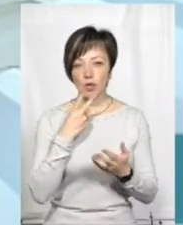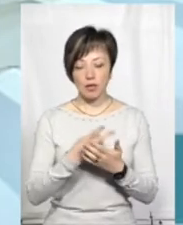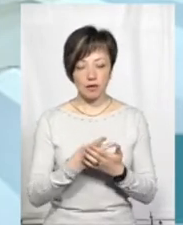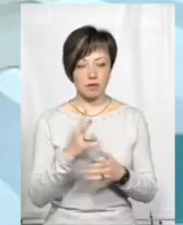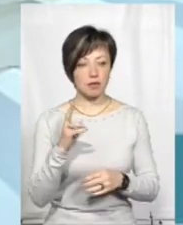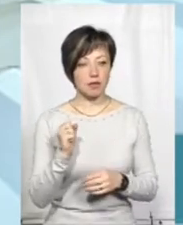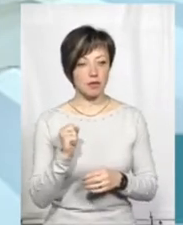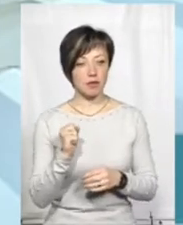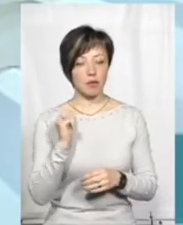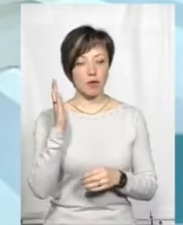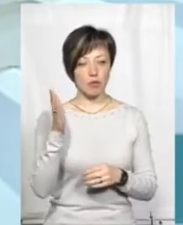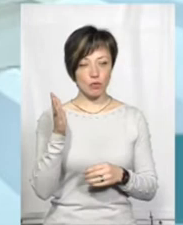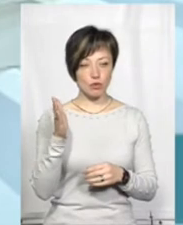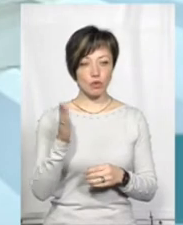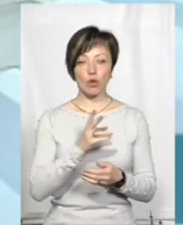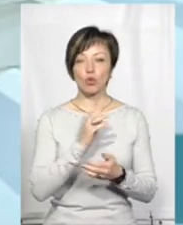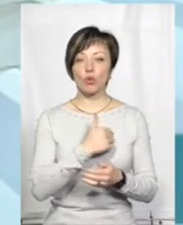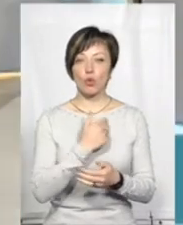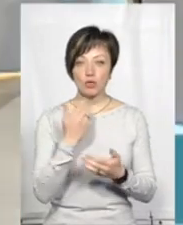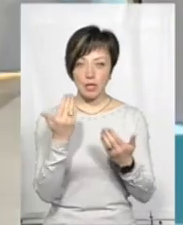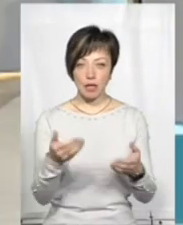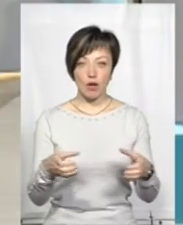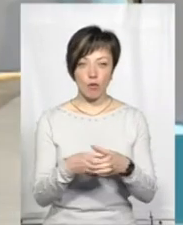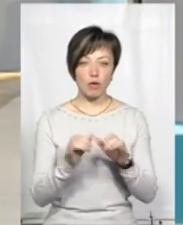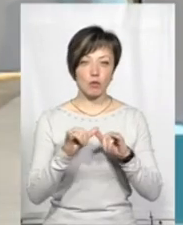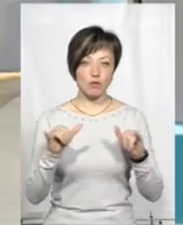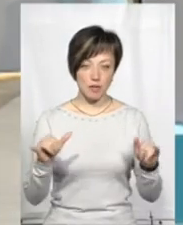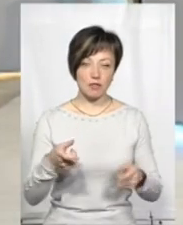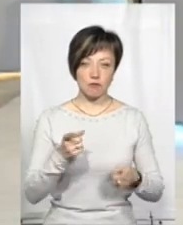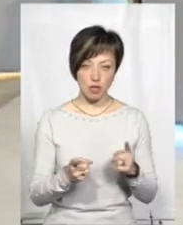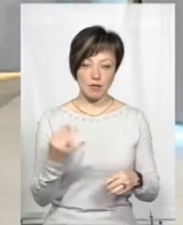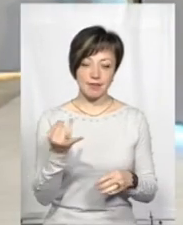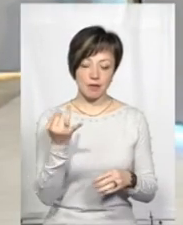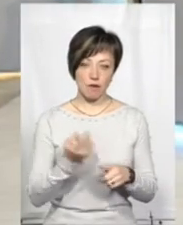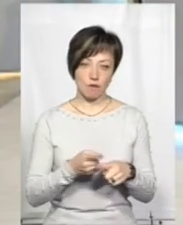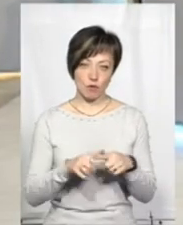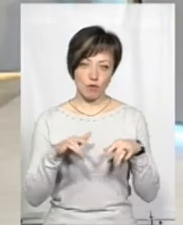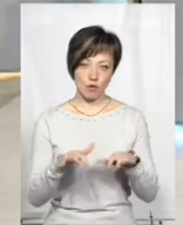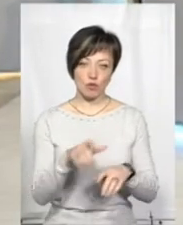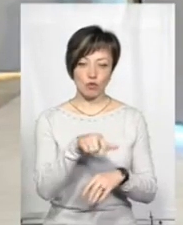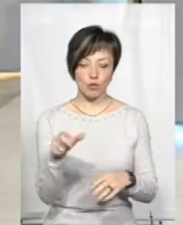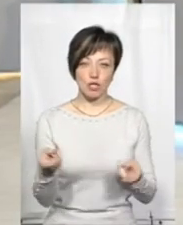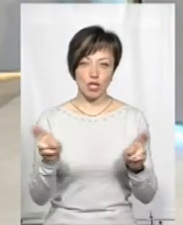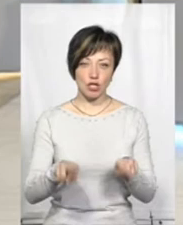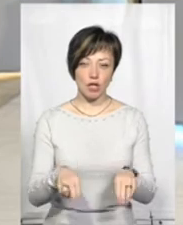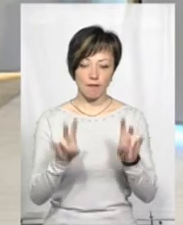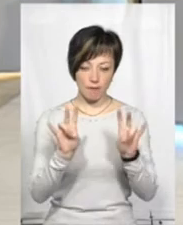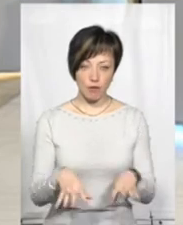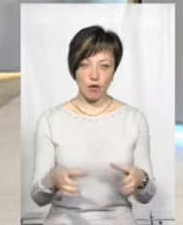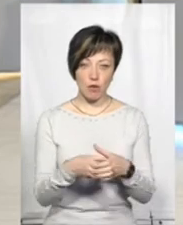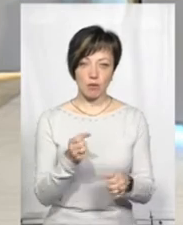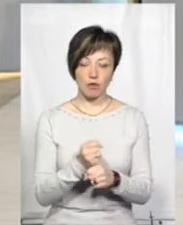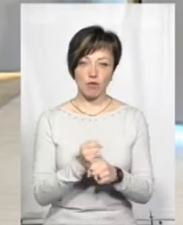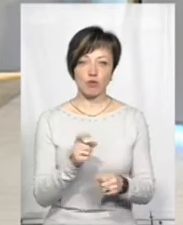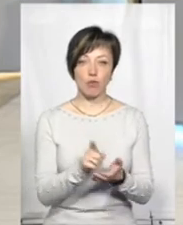дивиться на майбутнє, хто хоче, щоб їхня громада процвітала, то вони, звичайно, будуть зацікавлені в тому, щоб люди залишалися в громадах і